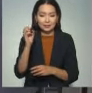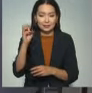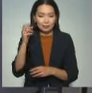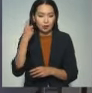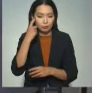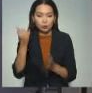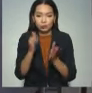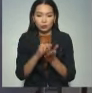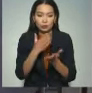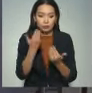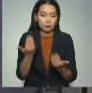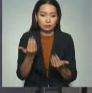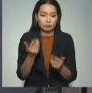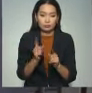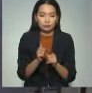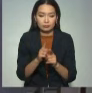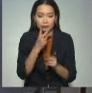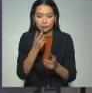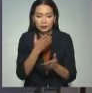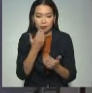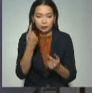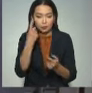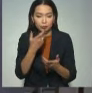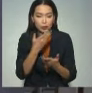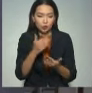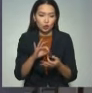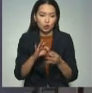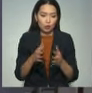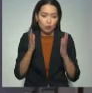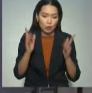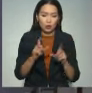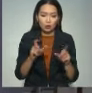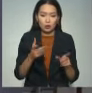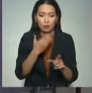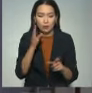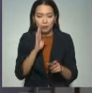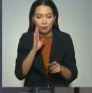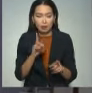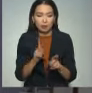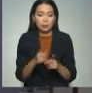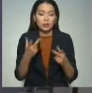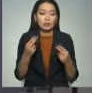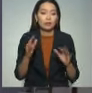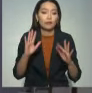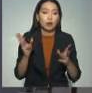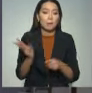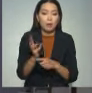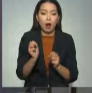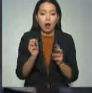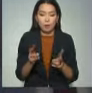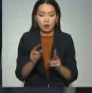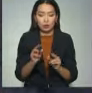ее просто нет по проекту. А в пожарном гидранте, расположенном в школе, нет воды. Не дай бог пожар, мы окажемся